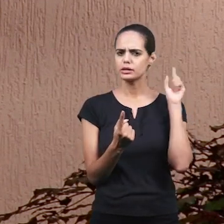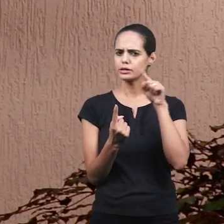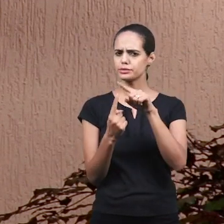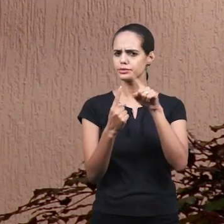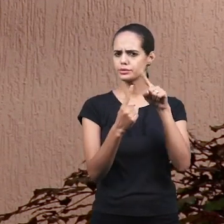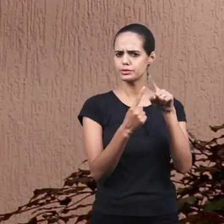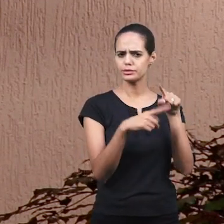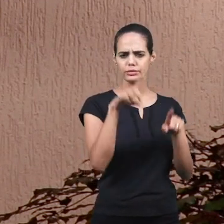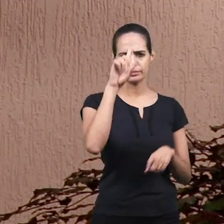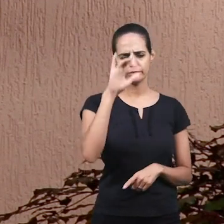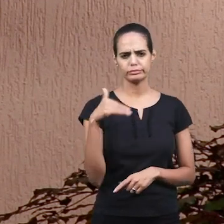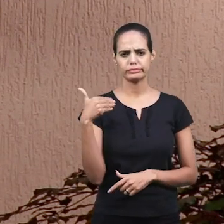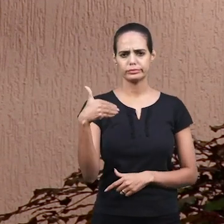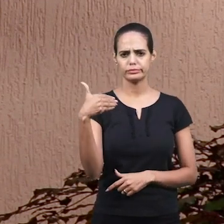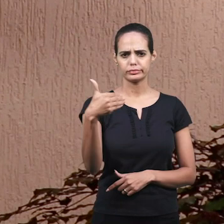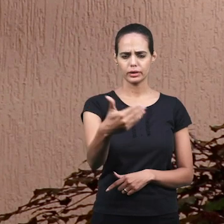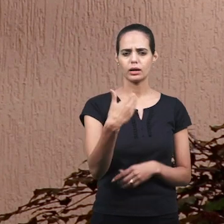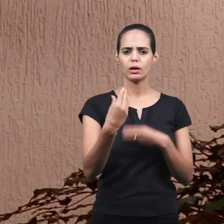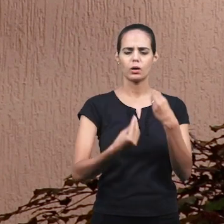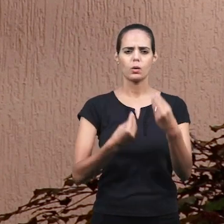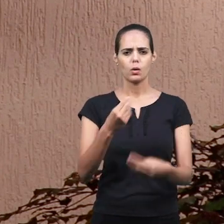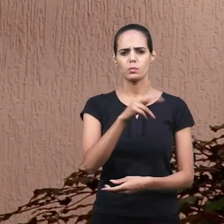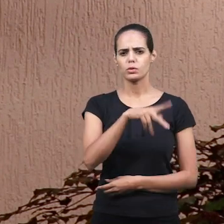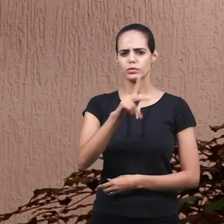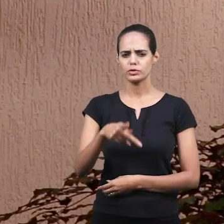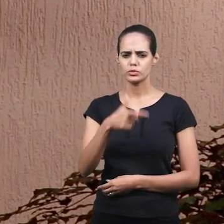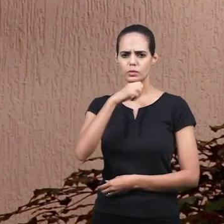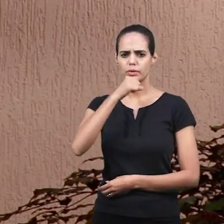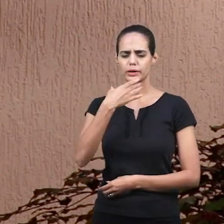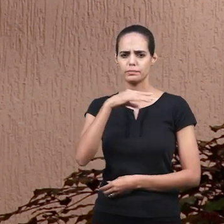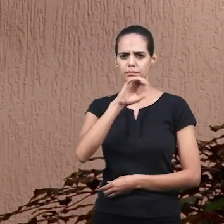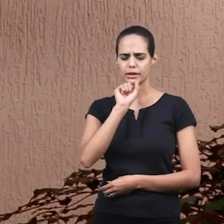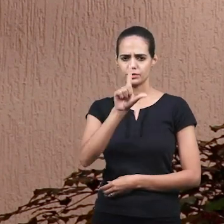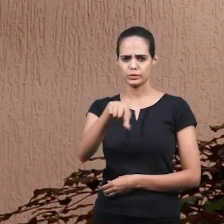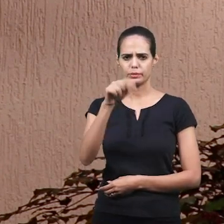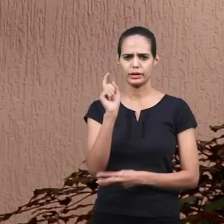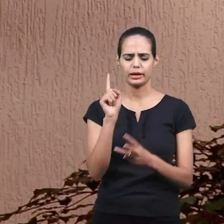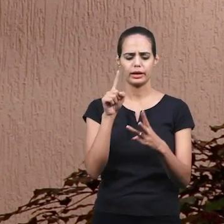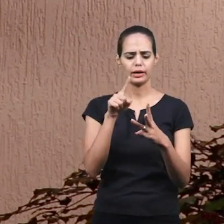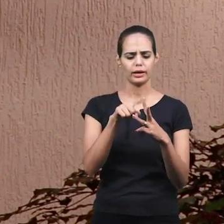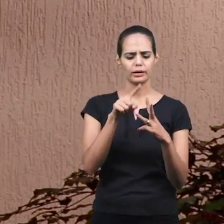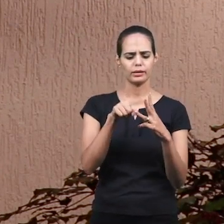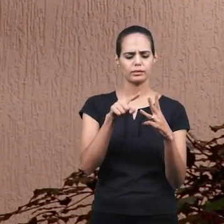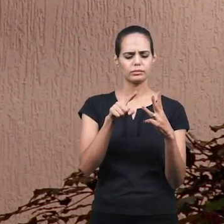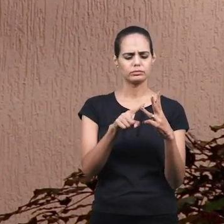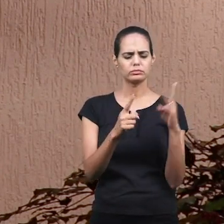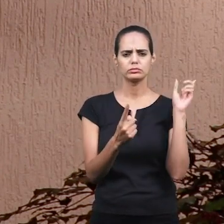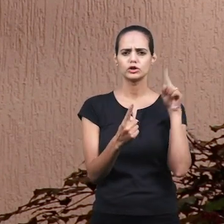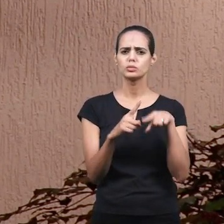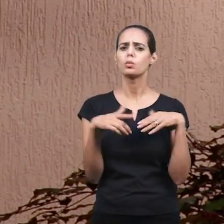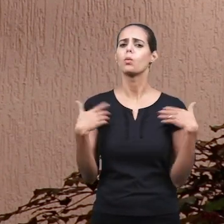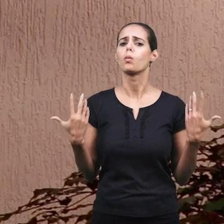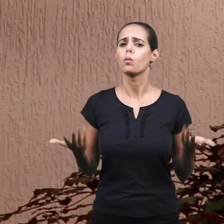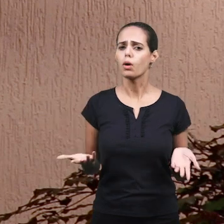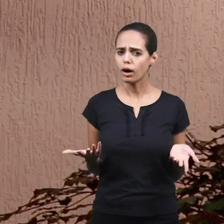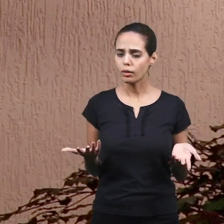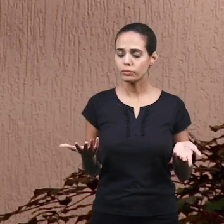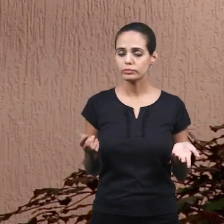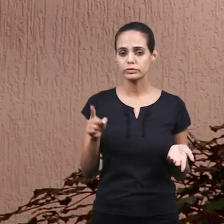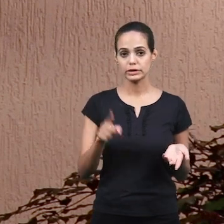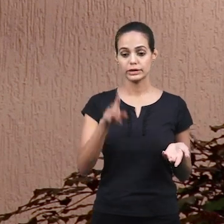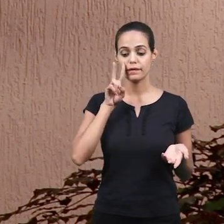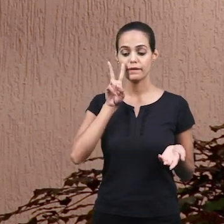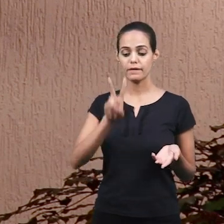quotidiennement? Comment les parents et professeurs vont choisir? Je vais utiliser le niveau 1, 2, 3. Vous allez vous baser où? Dans